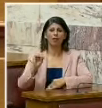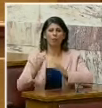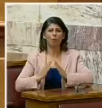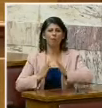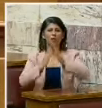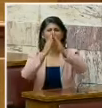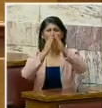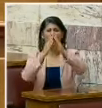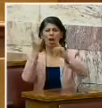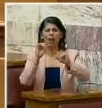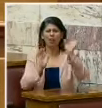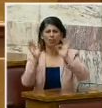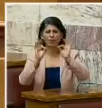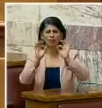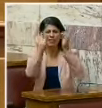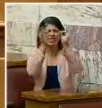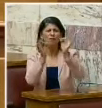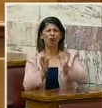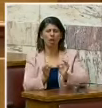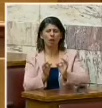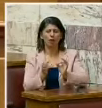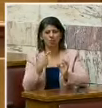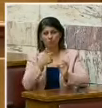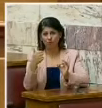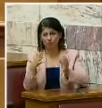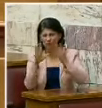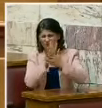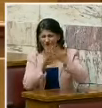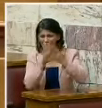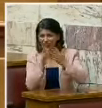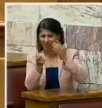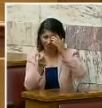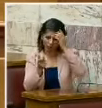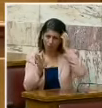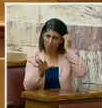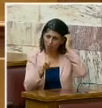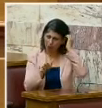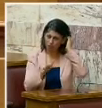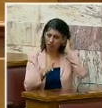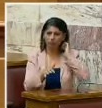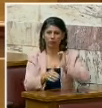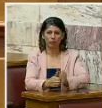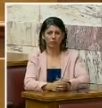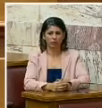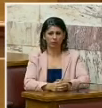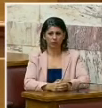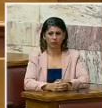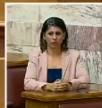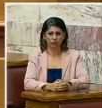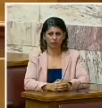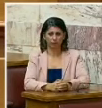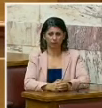ραδιενεργά σύμβολα εδώ πέρα. Μόνο που τα μπλέξατε λίγο. Γιατί μάλλον δώσατε το διάγραμμα χωρίς να δείτε τι